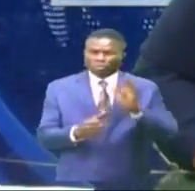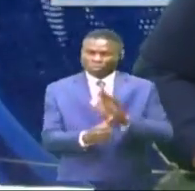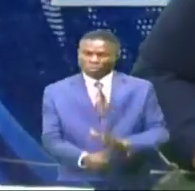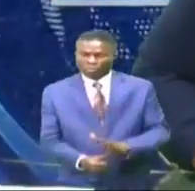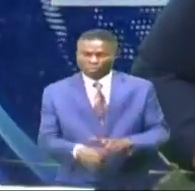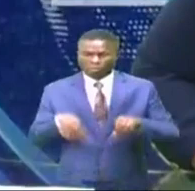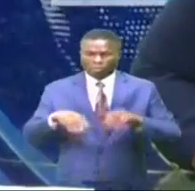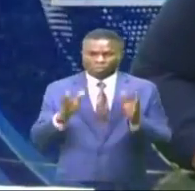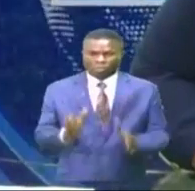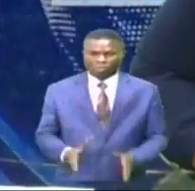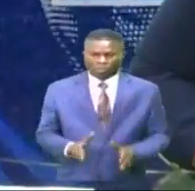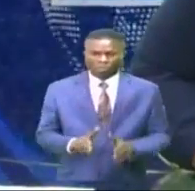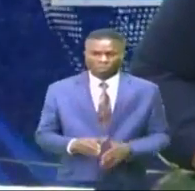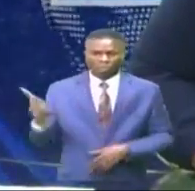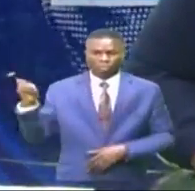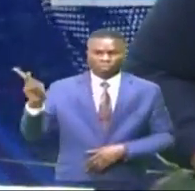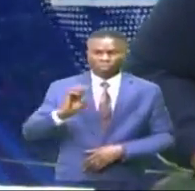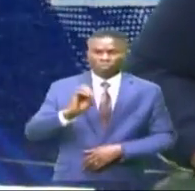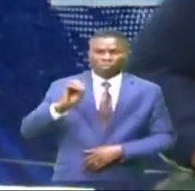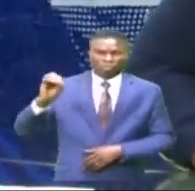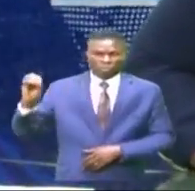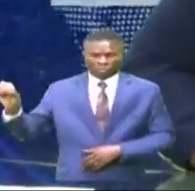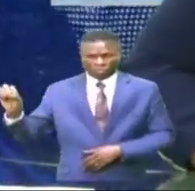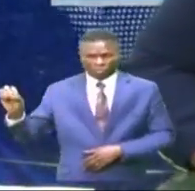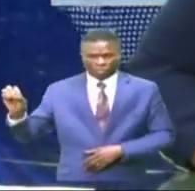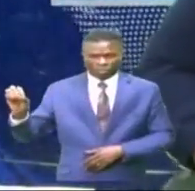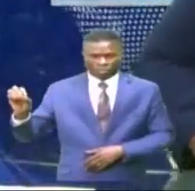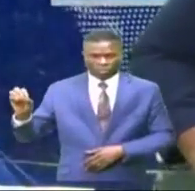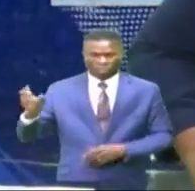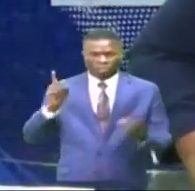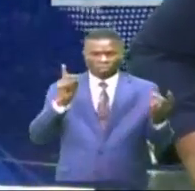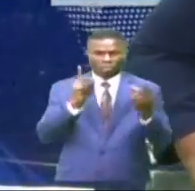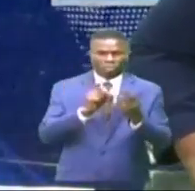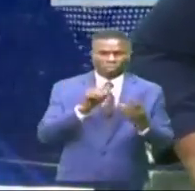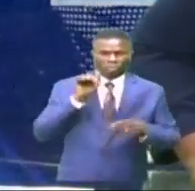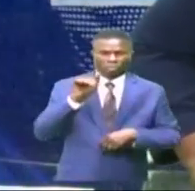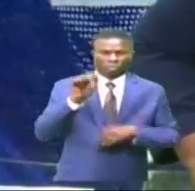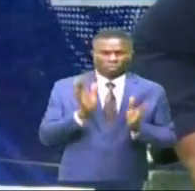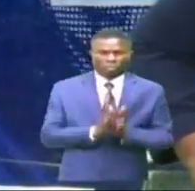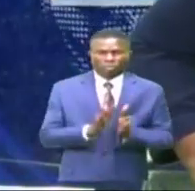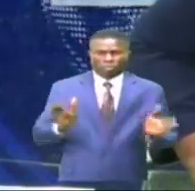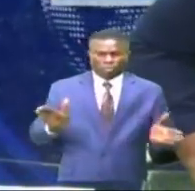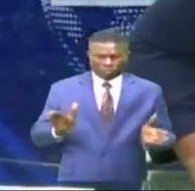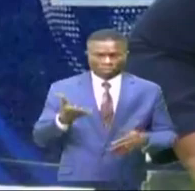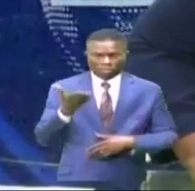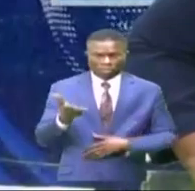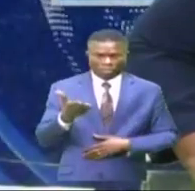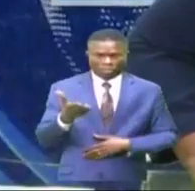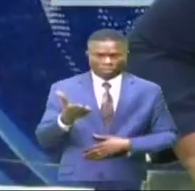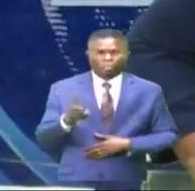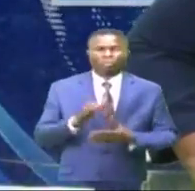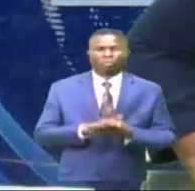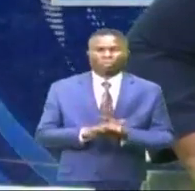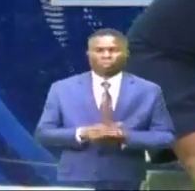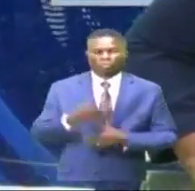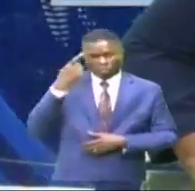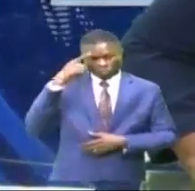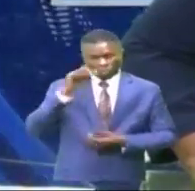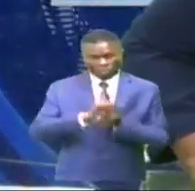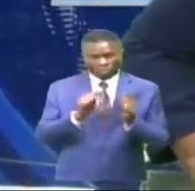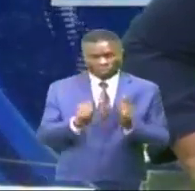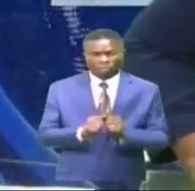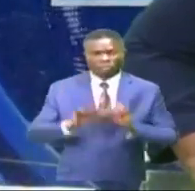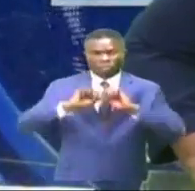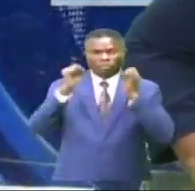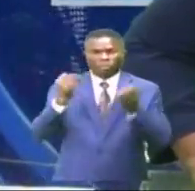je parle de ceux du café oriental ils ont rencontré le directeur général de l'Autorité des régulations de la sous-traitance dans le secteurs